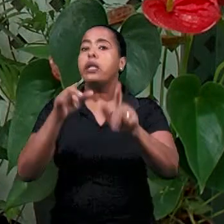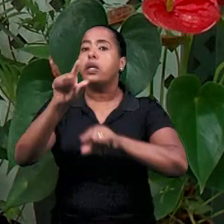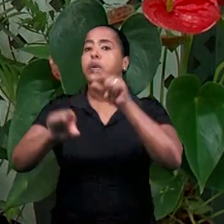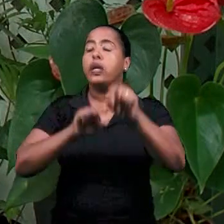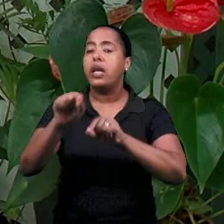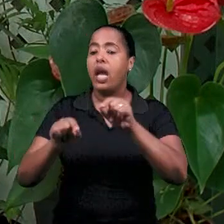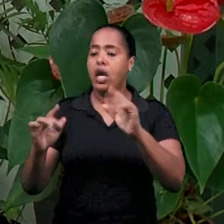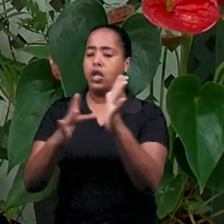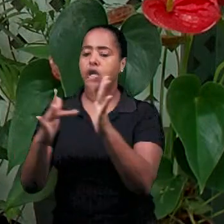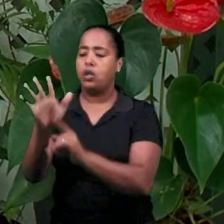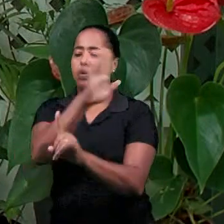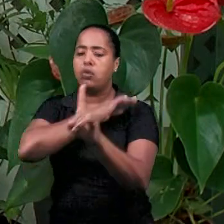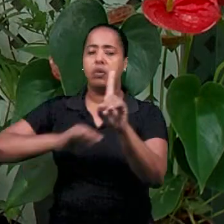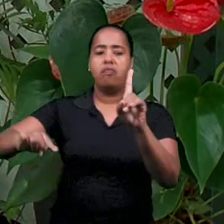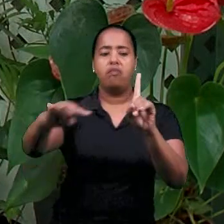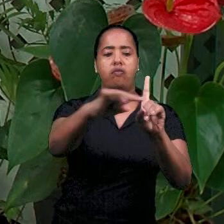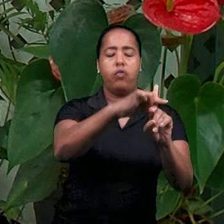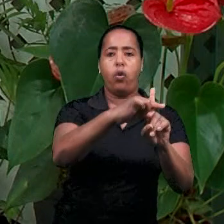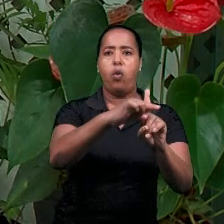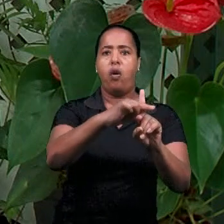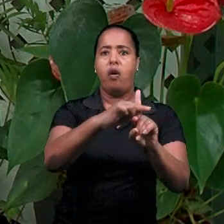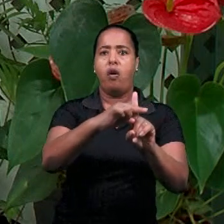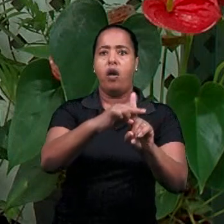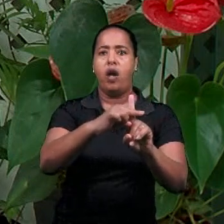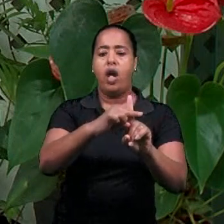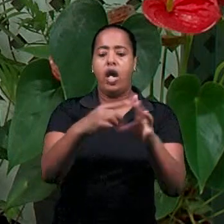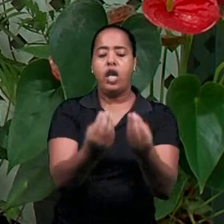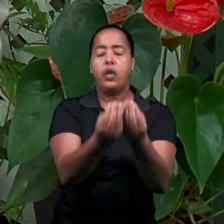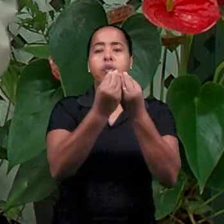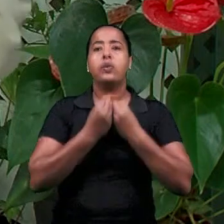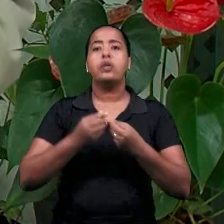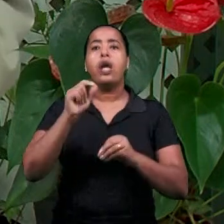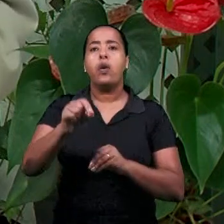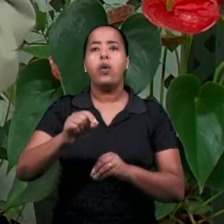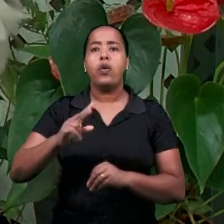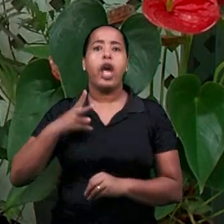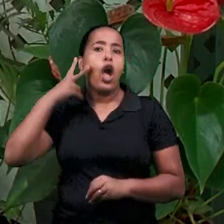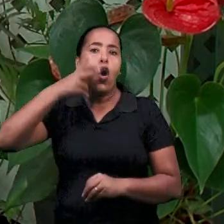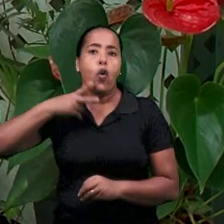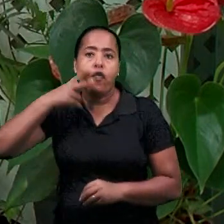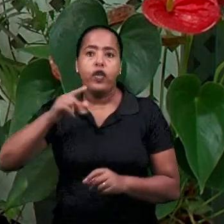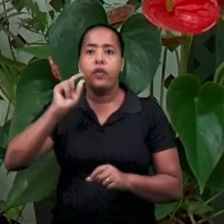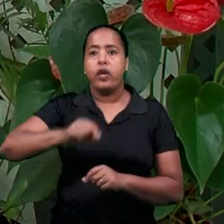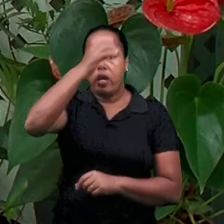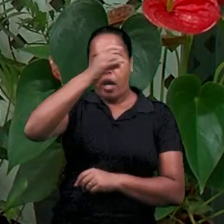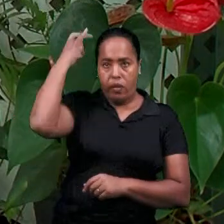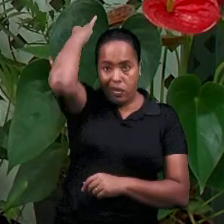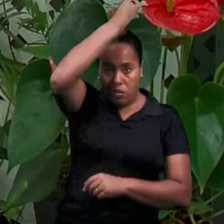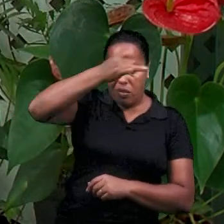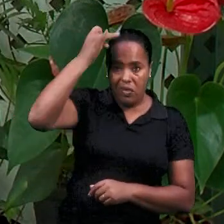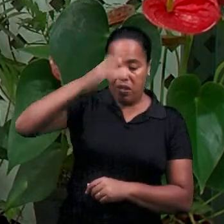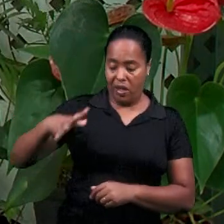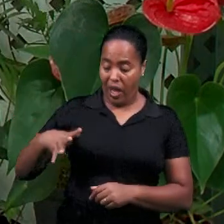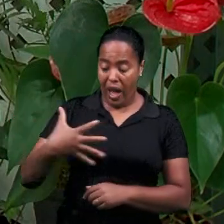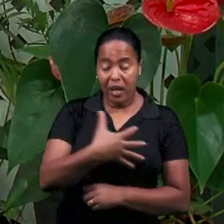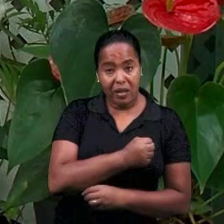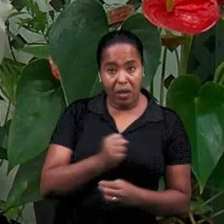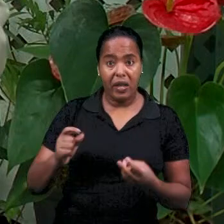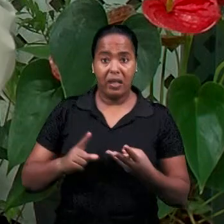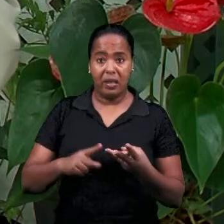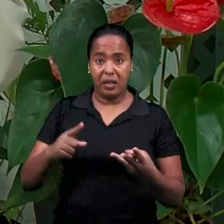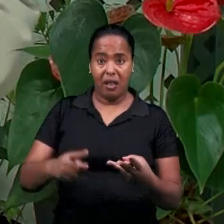Calvaire. Il nous a donné au retour le vin, son sang, son esprit, sa bénédiction, le salut, sa grâce,